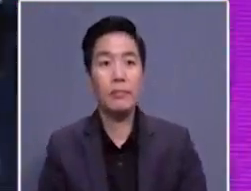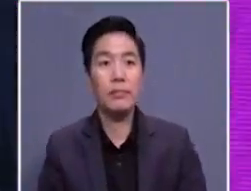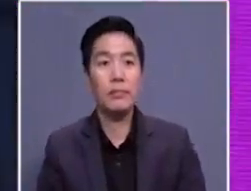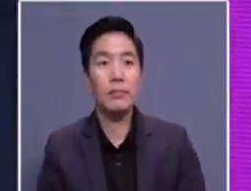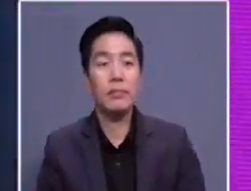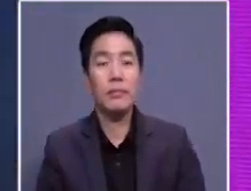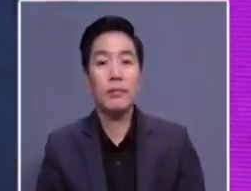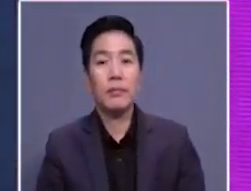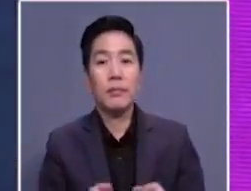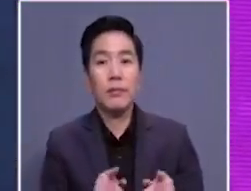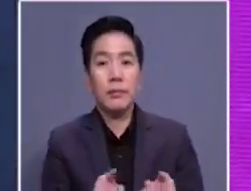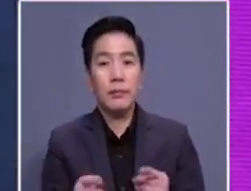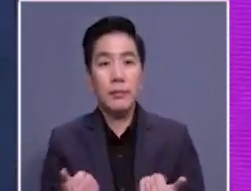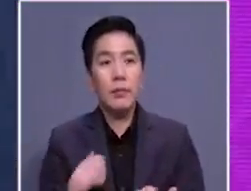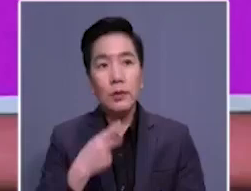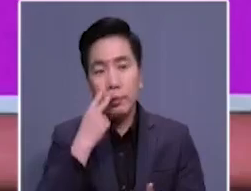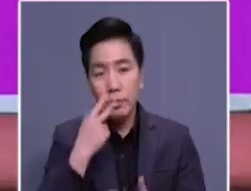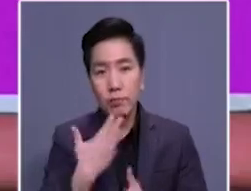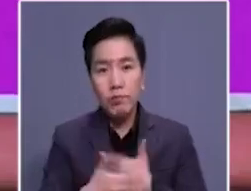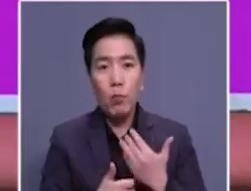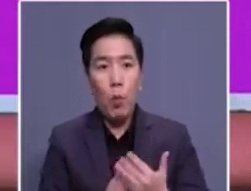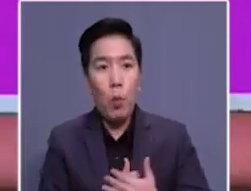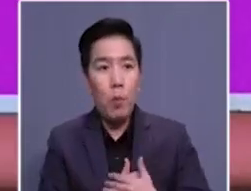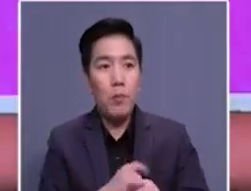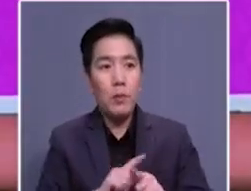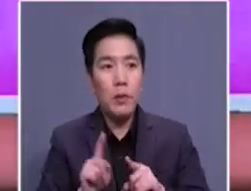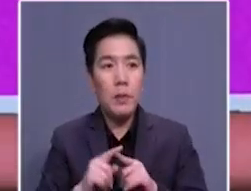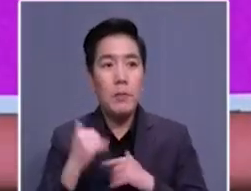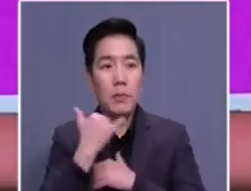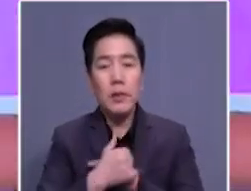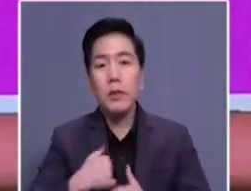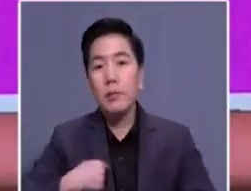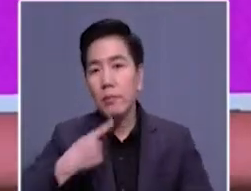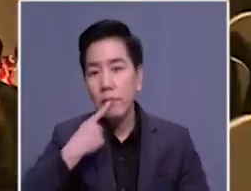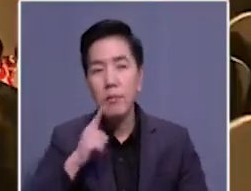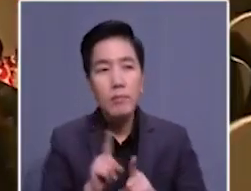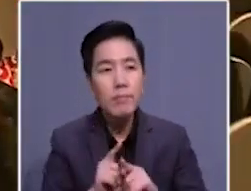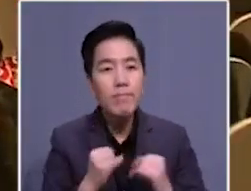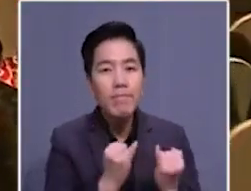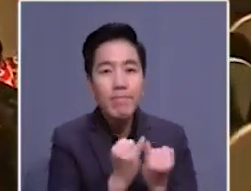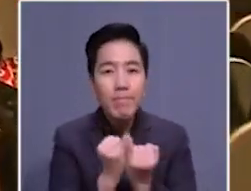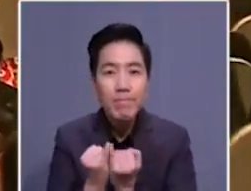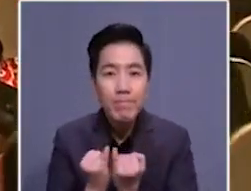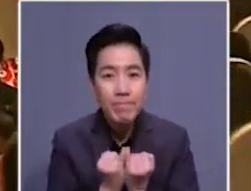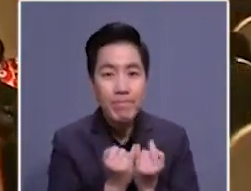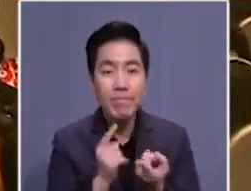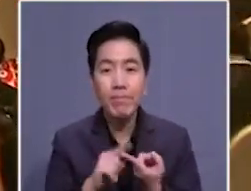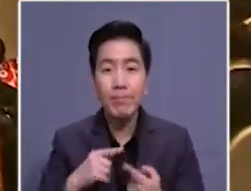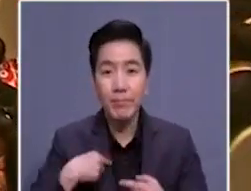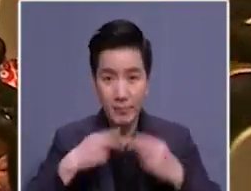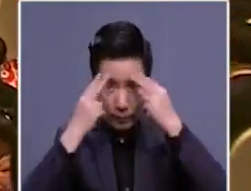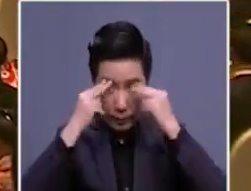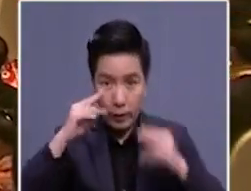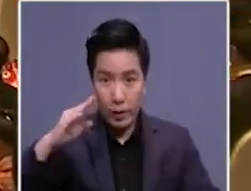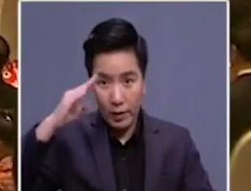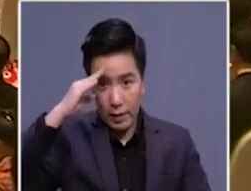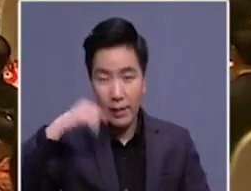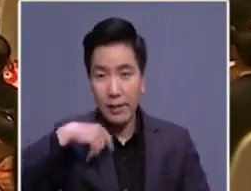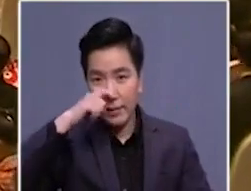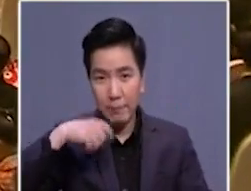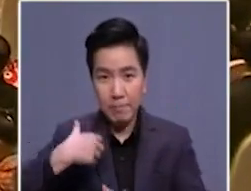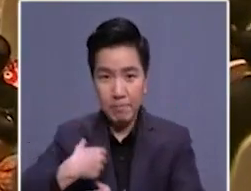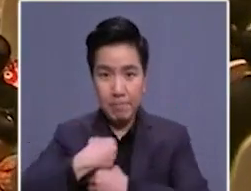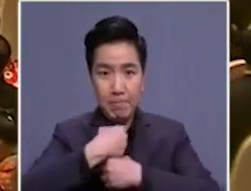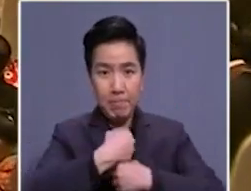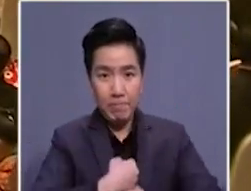บรรยากาศในพิธีก็เป็นไปอย่างอบอุ่นค่ะผู้นำหลายประเทศก็พูดคุยกันอย่างเป็นกันเองนะคะโดยเฉพาะพลเอกประยุทธ์ค่ะผู้นำ